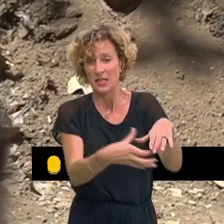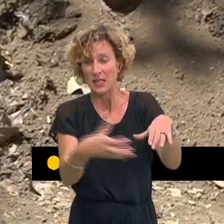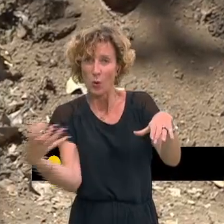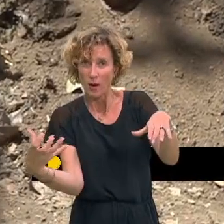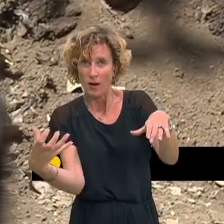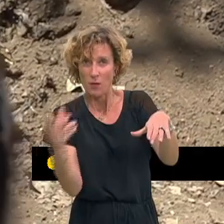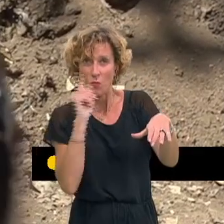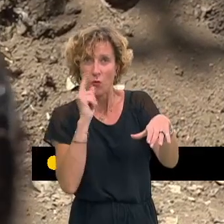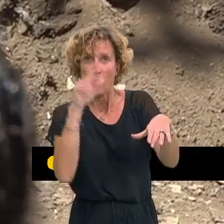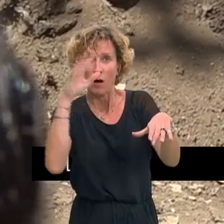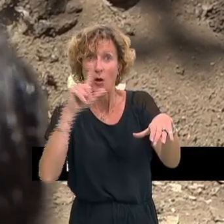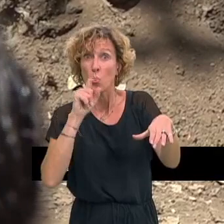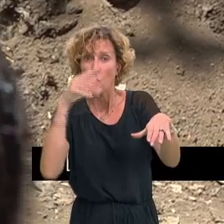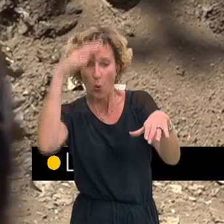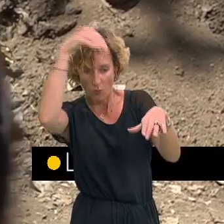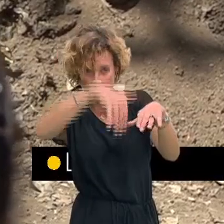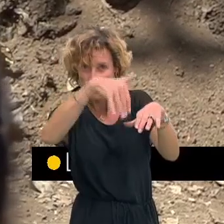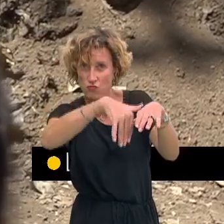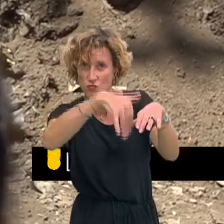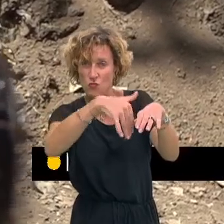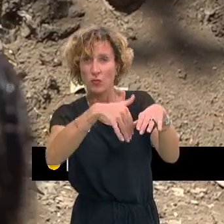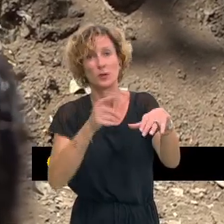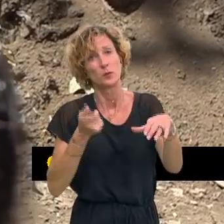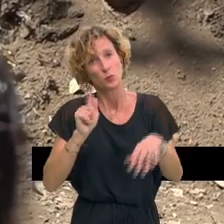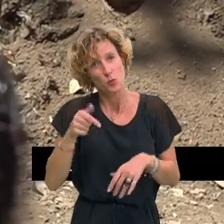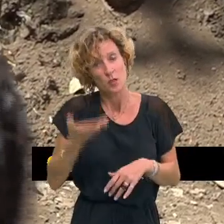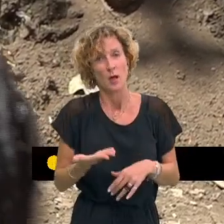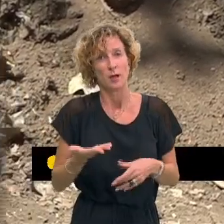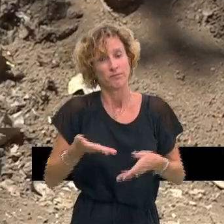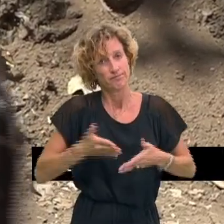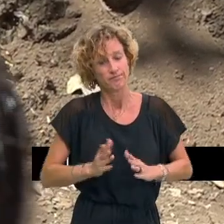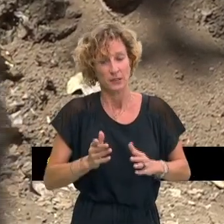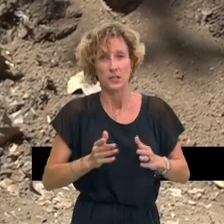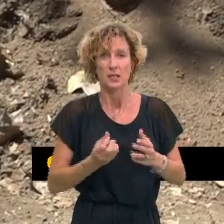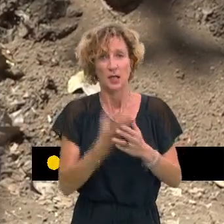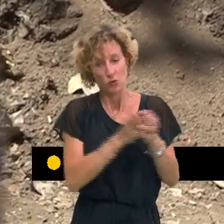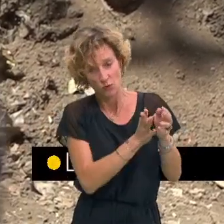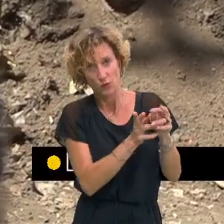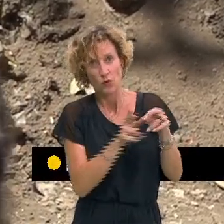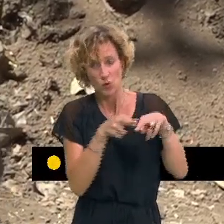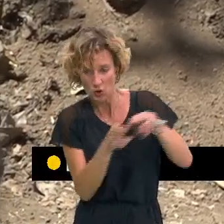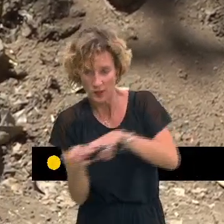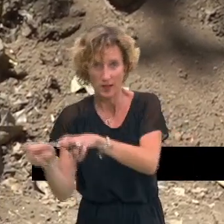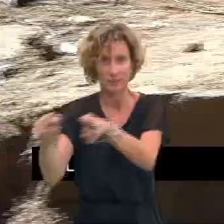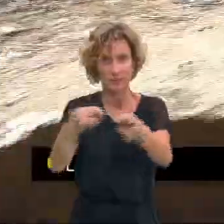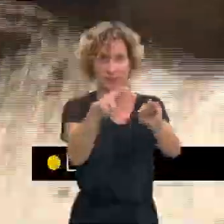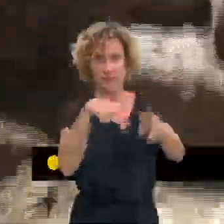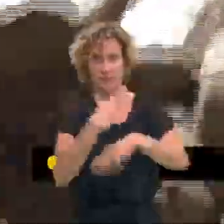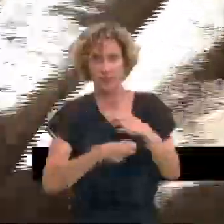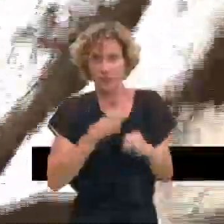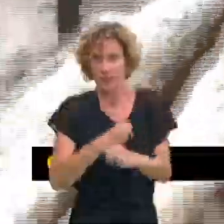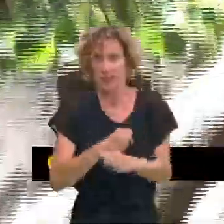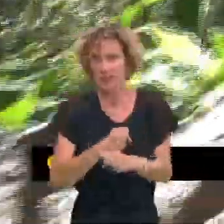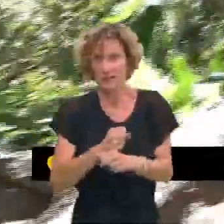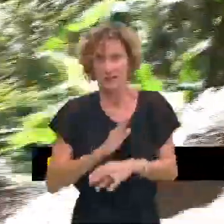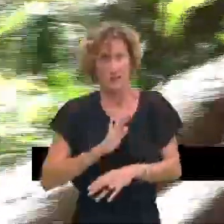d'eau. Et nous avons pris la décision de dévier, de créer un nouveau sentier, millésime 2022. C'est